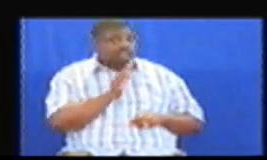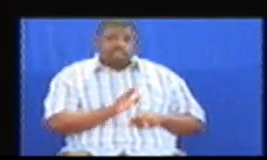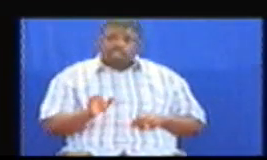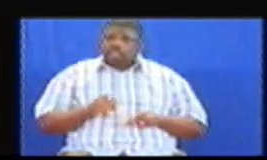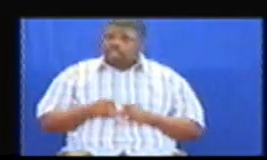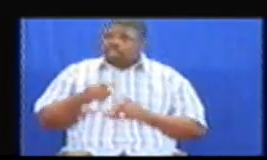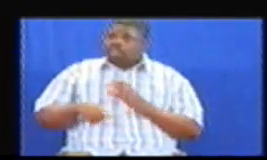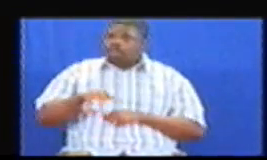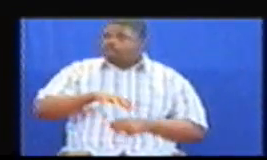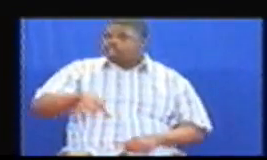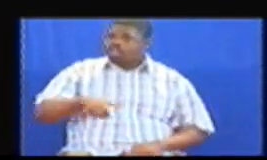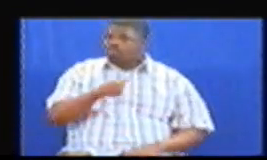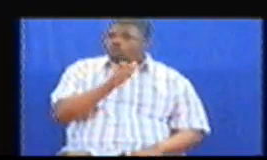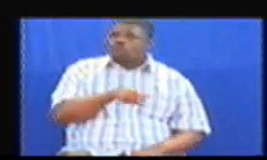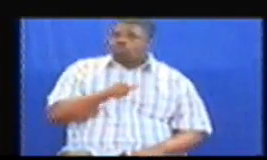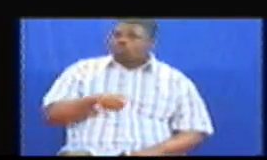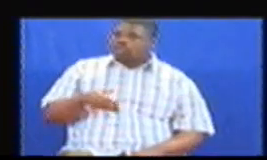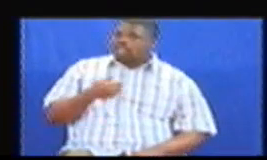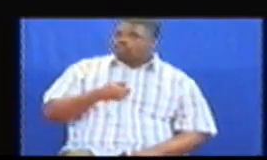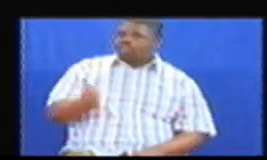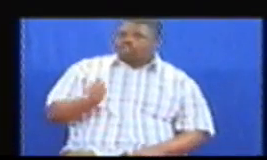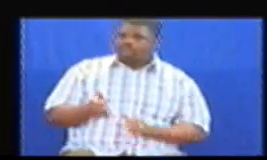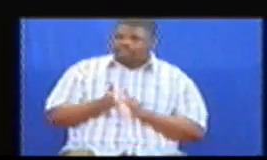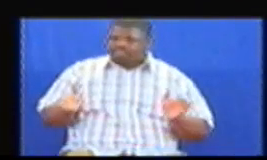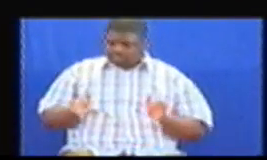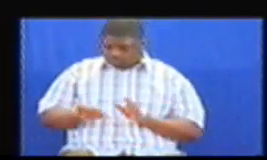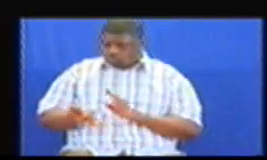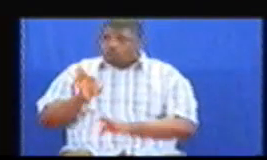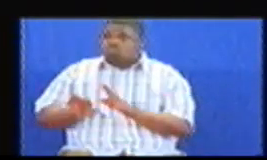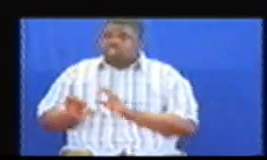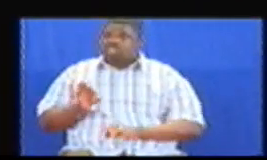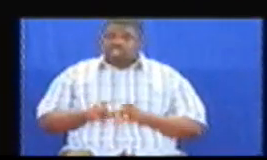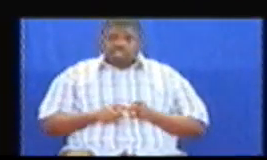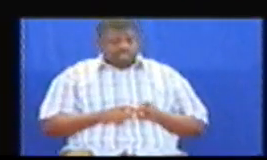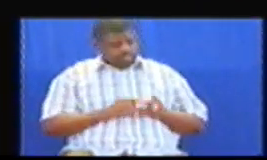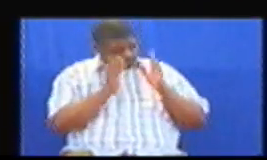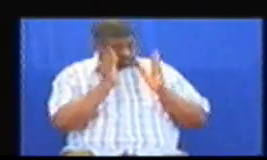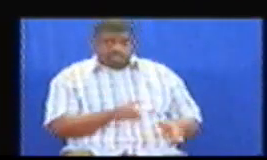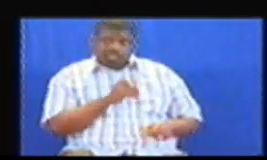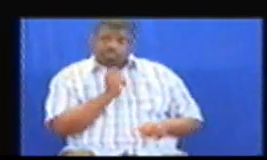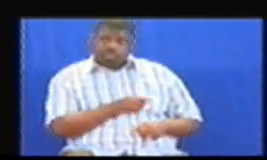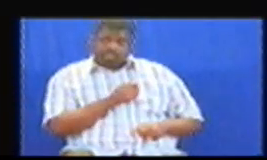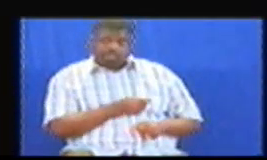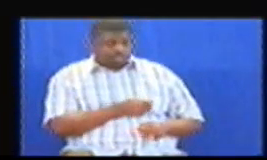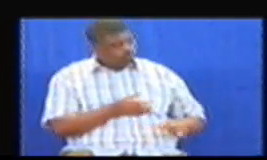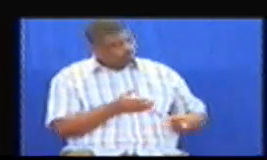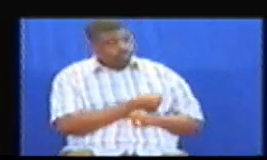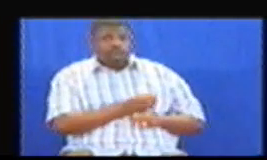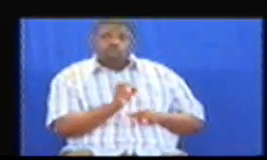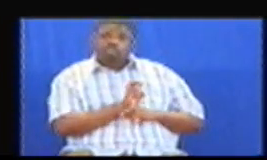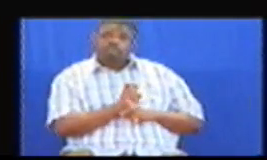kwenye majimbo ya watu, zikitaka na zenye nafasi ya uchaguzi. Kwa hiyo Mheshimiwa Spika, tukiendelea kuwa na wasimamizi wa design